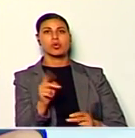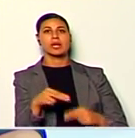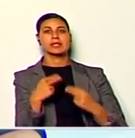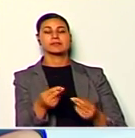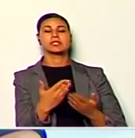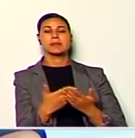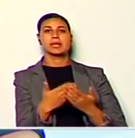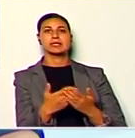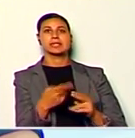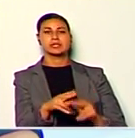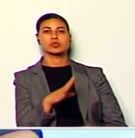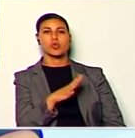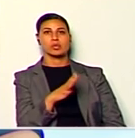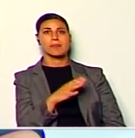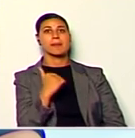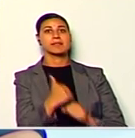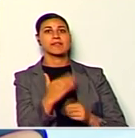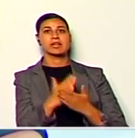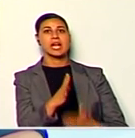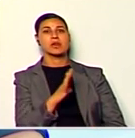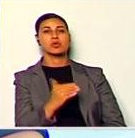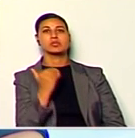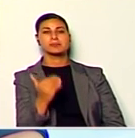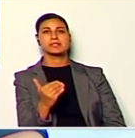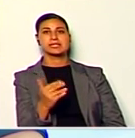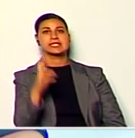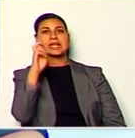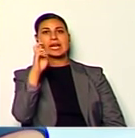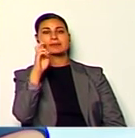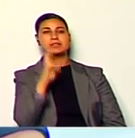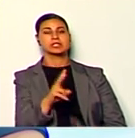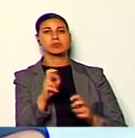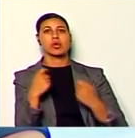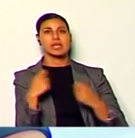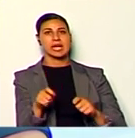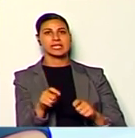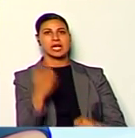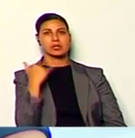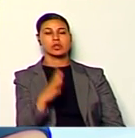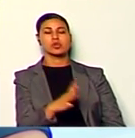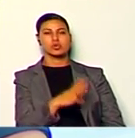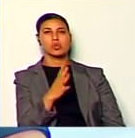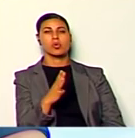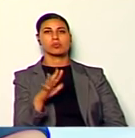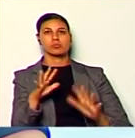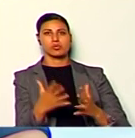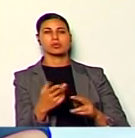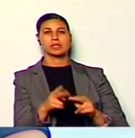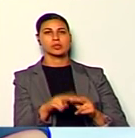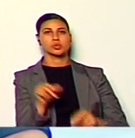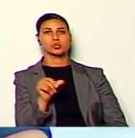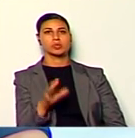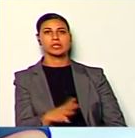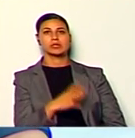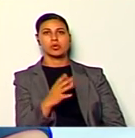და უშვათ ეს ქონება, მთავარია არ მოხდეს მისი განსახელმწიფოებრიობა, გაყიდვა, რასაც ქონდა ადგილი და ეს